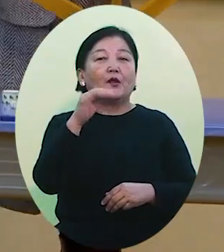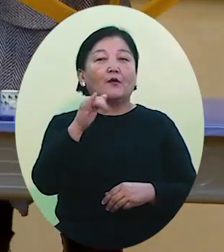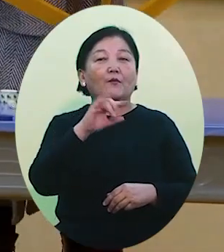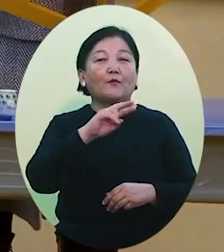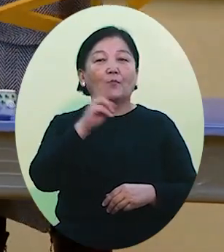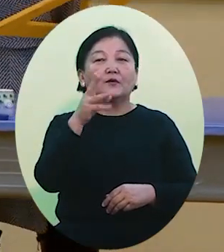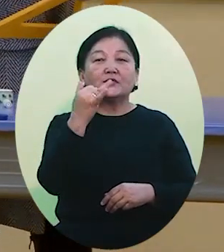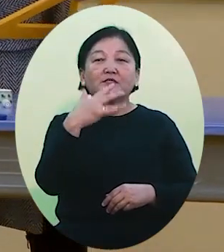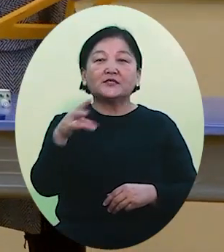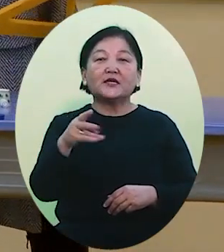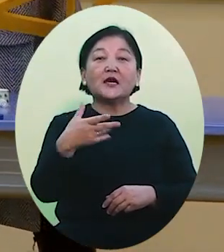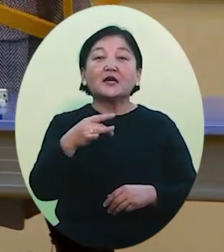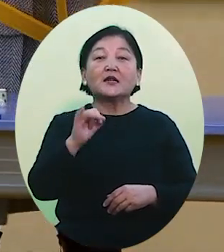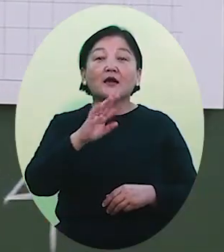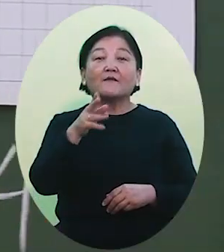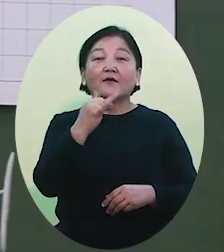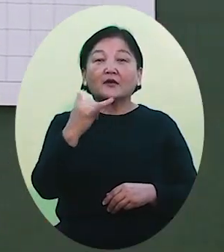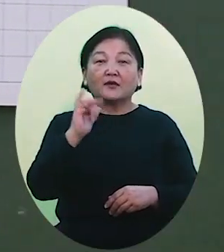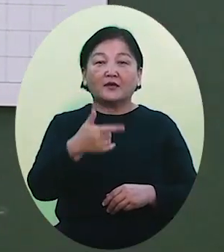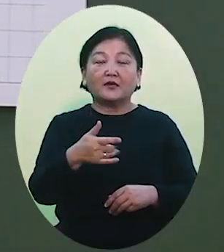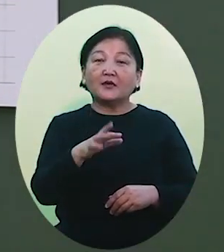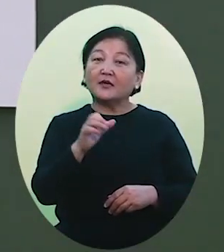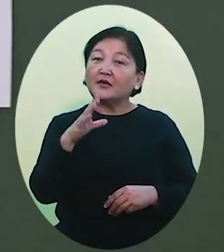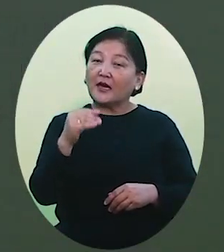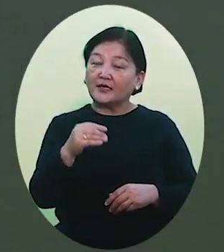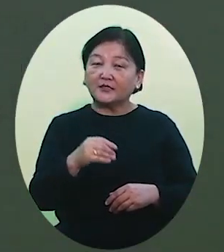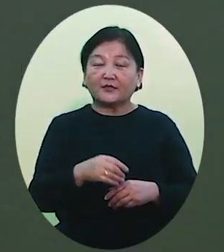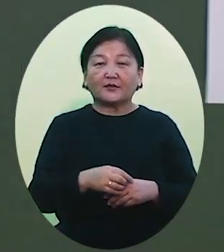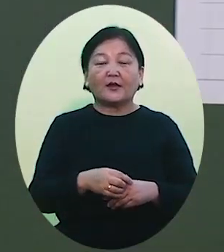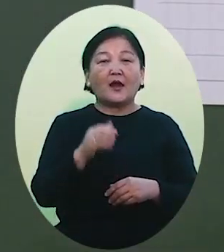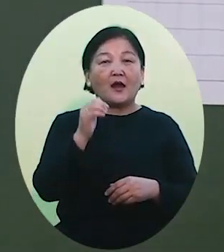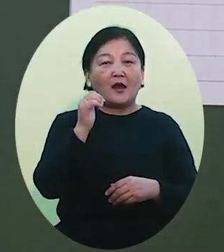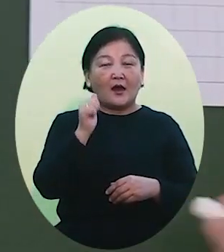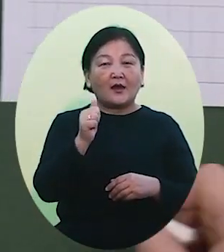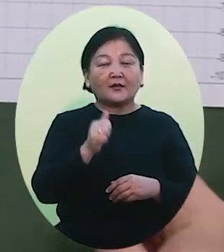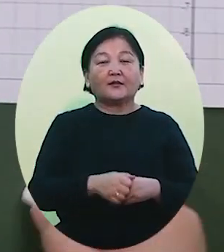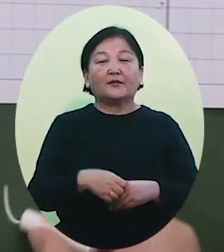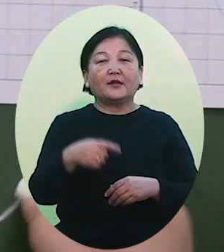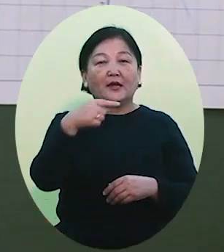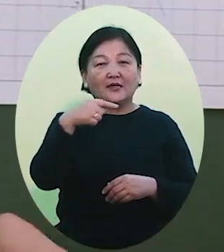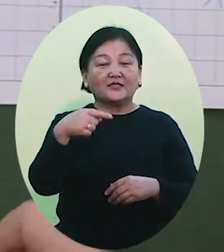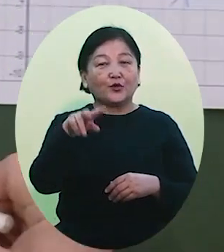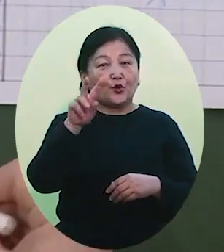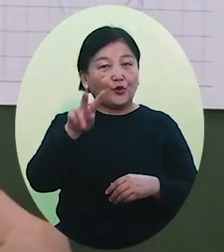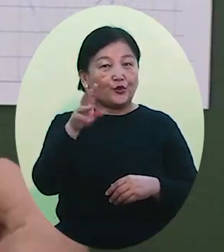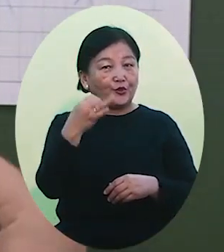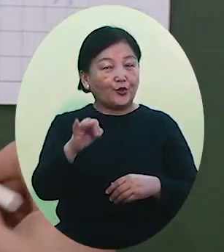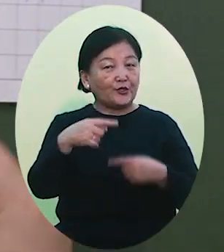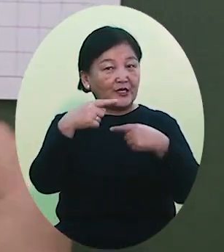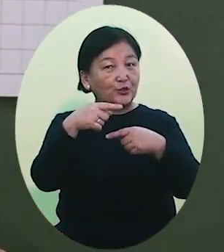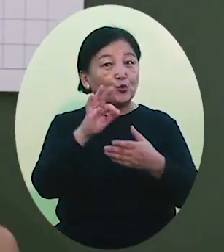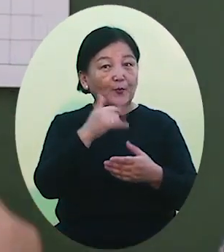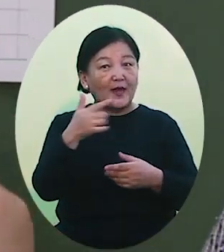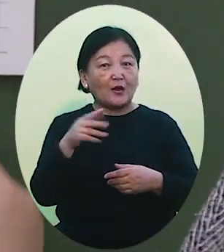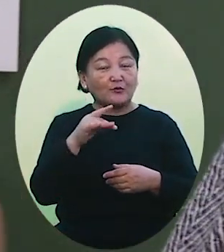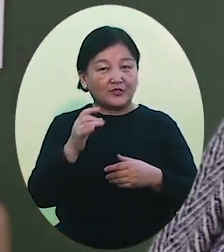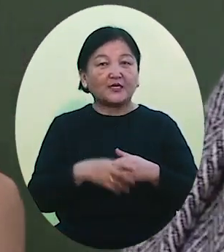За 3 дахь функцийн графикийг k нь хас 2-той тэнцүү байгаа учраас